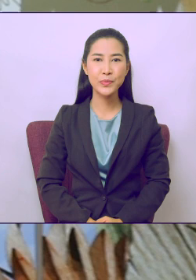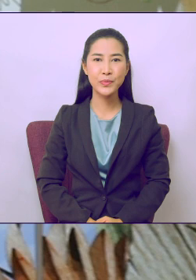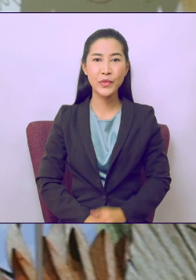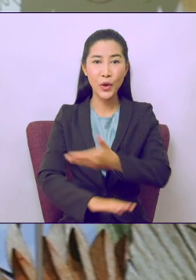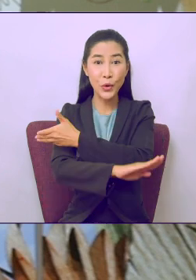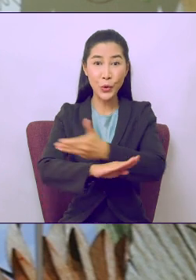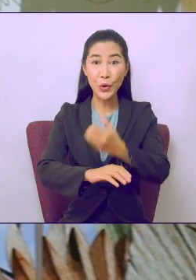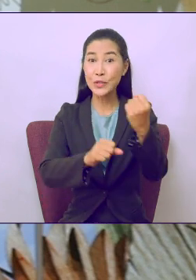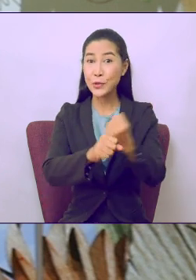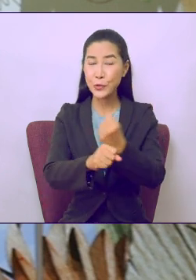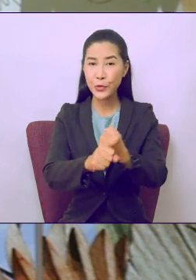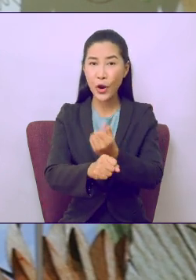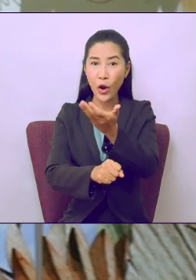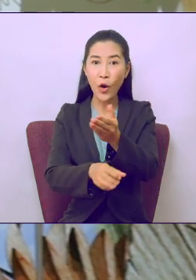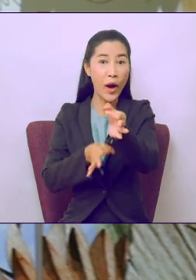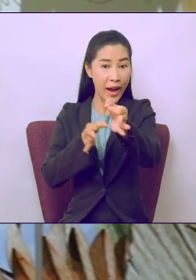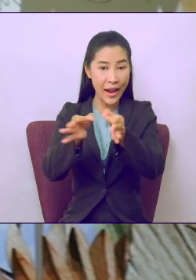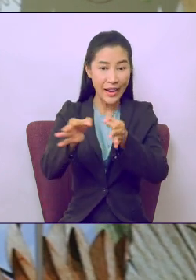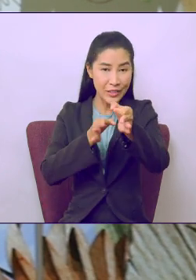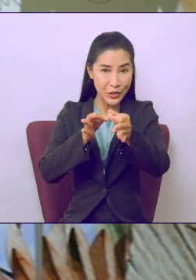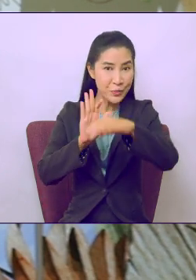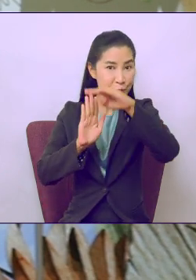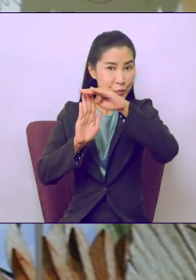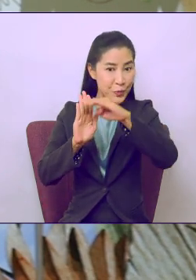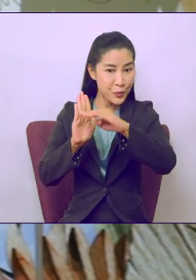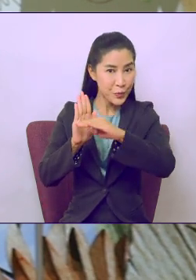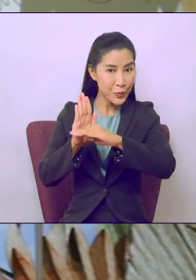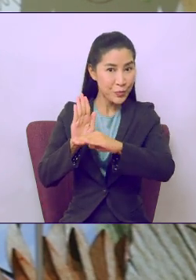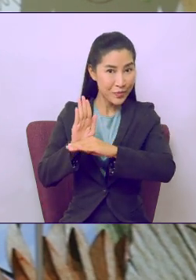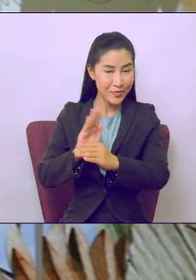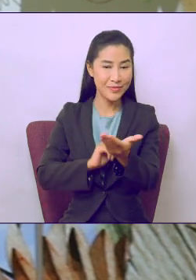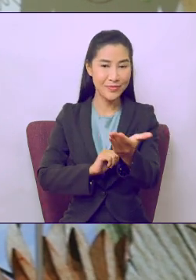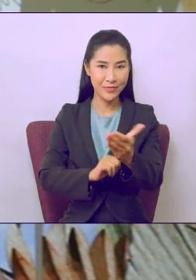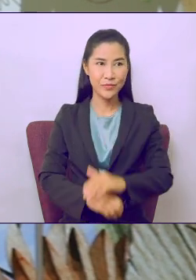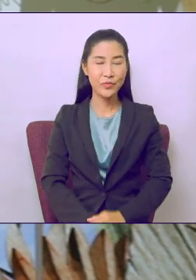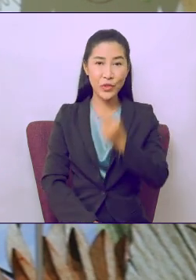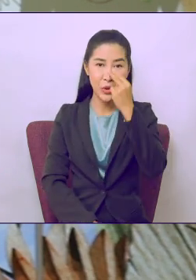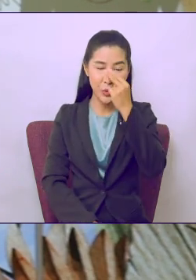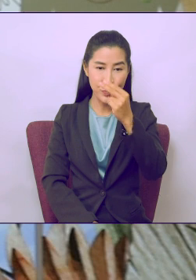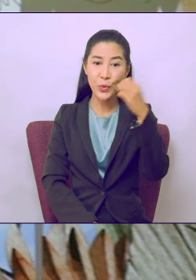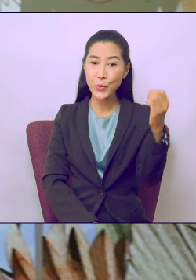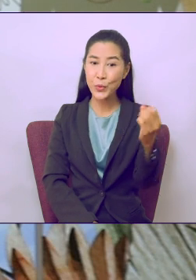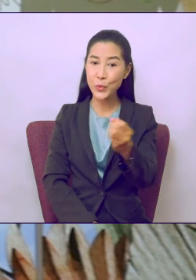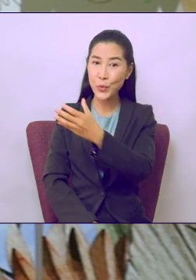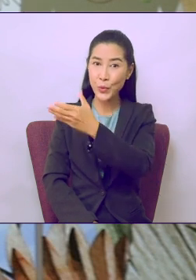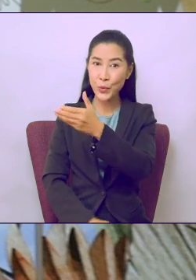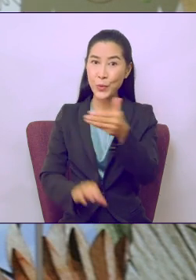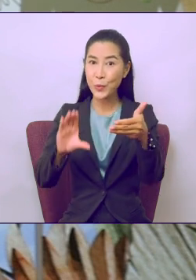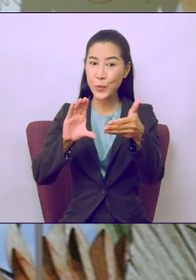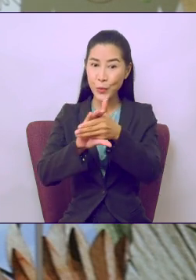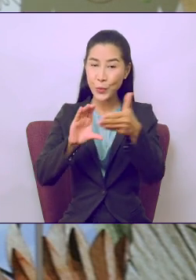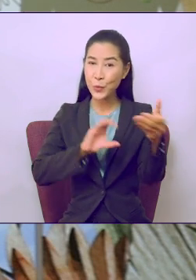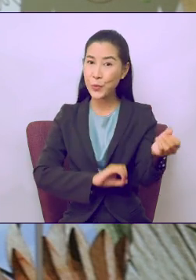ลง workshopเนาะเดี๋ยวผมขออธิบายท่ากันก่อนนะครับเดี๋ยวเราจะมาดูอ่าสไลด์นะครับอ่าเดี๋ยวจะ